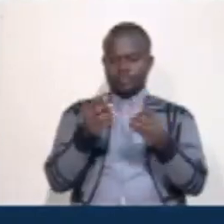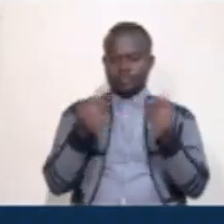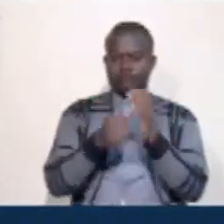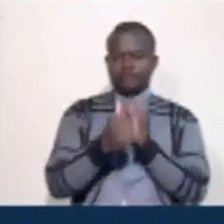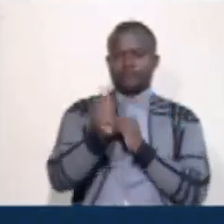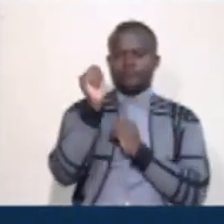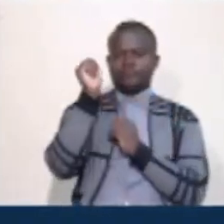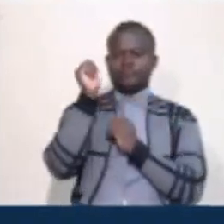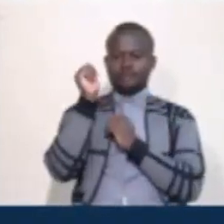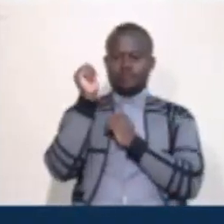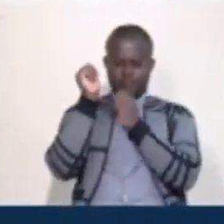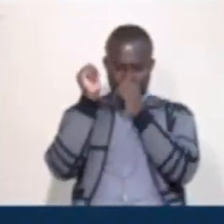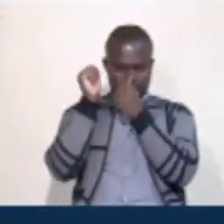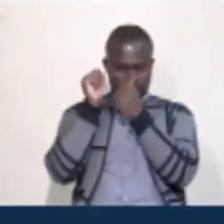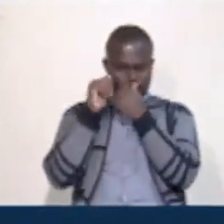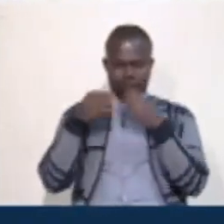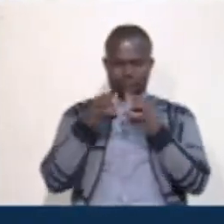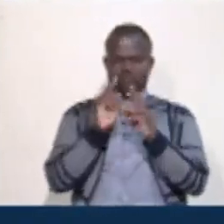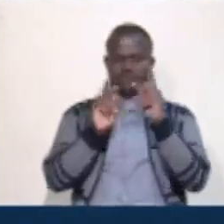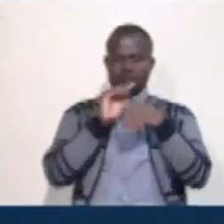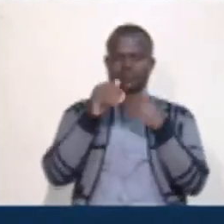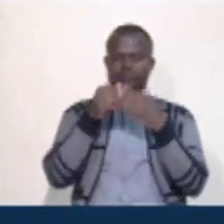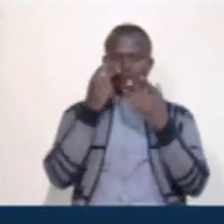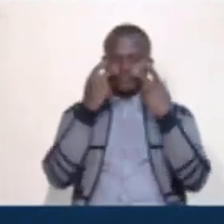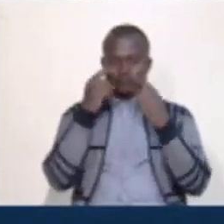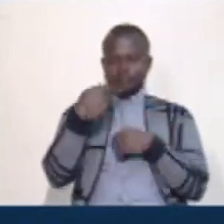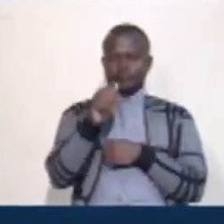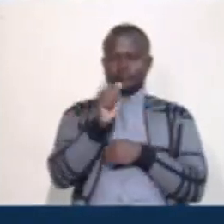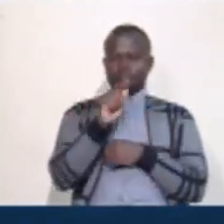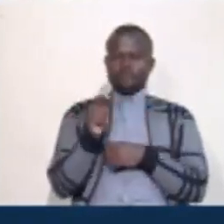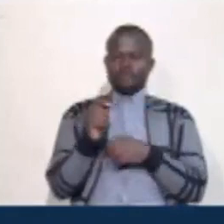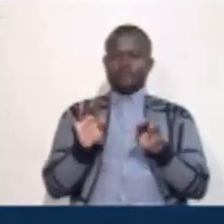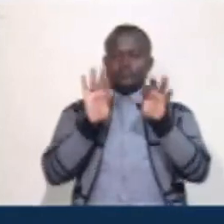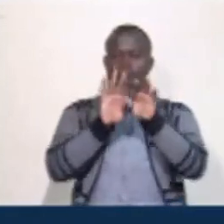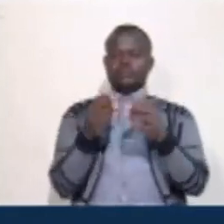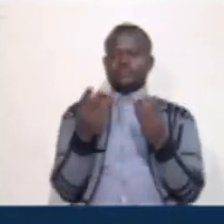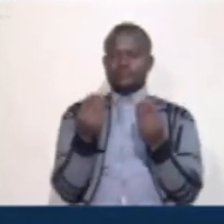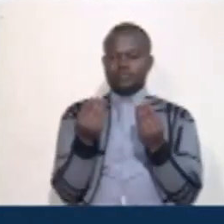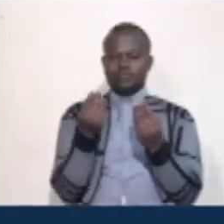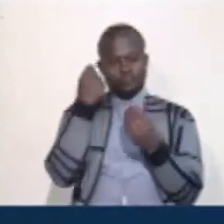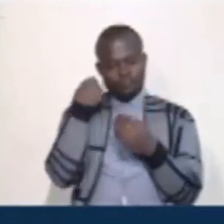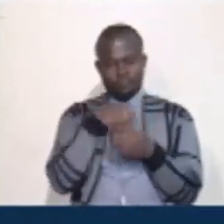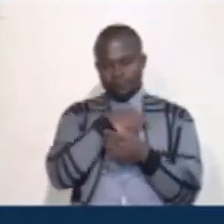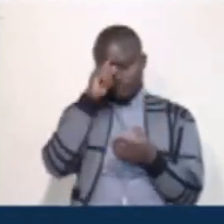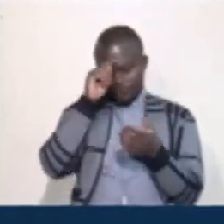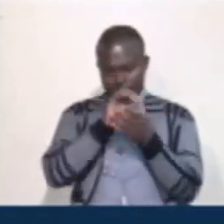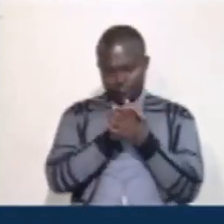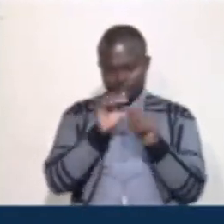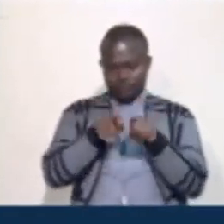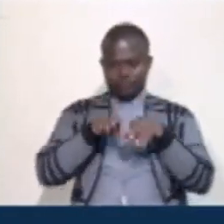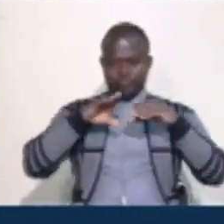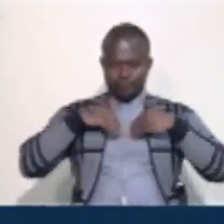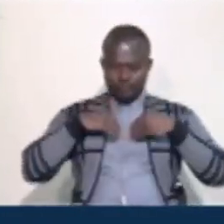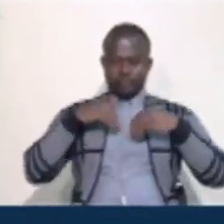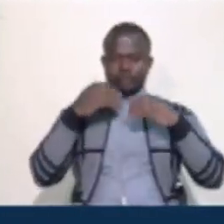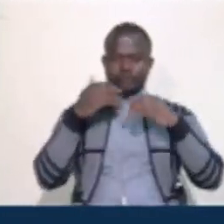kibazo ku buryo abaturage babona gazi ku biciro biboroheye. Turizera rero ko nk'uko twabyemeje ko umushinga uzamara